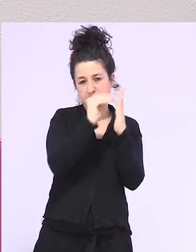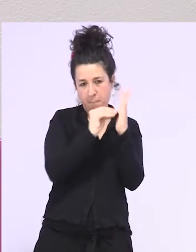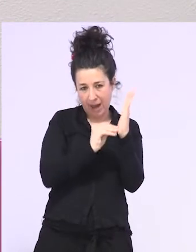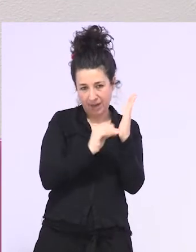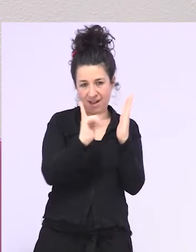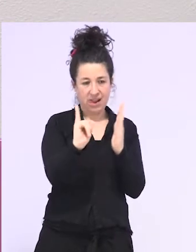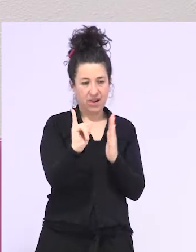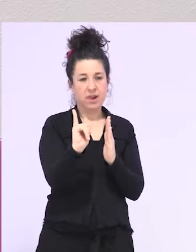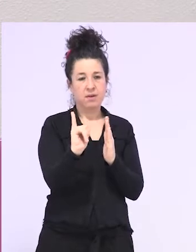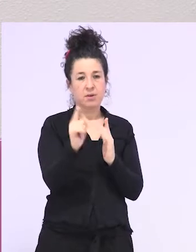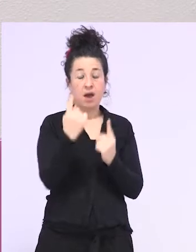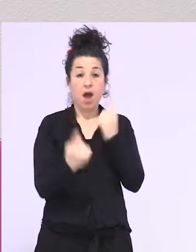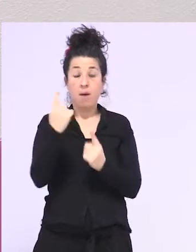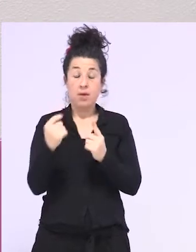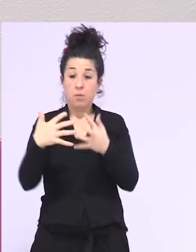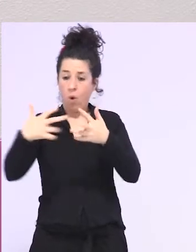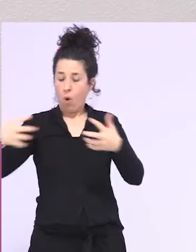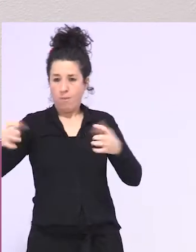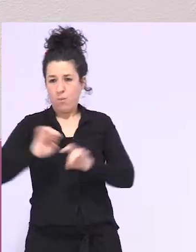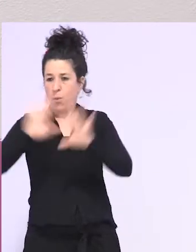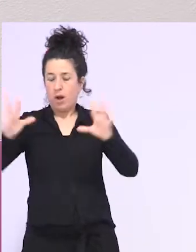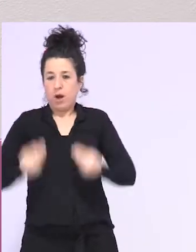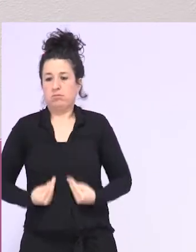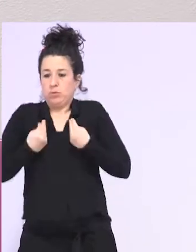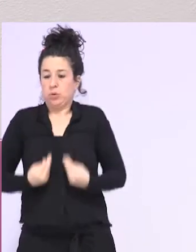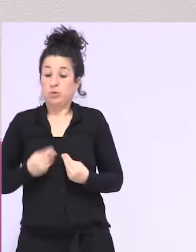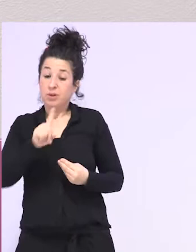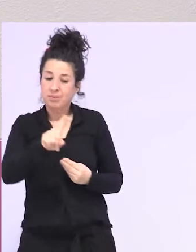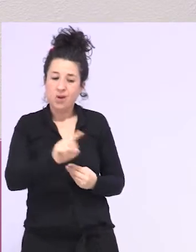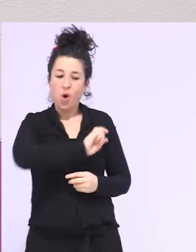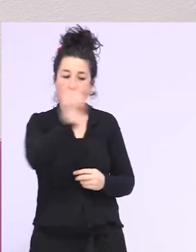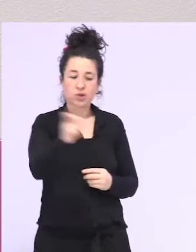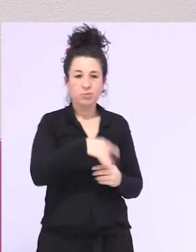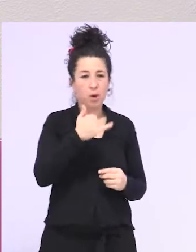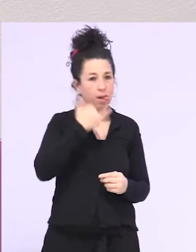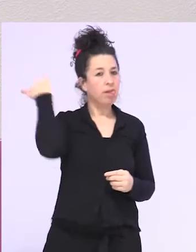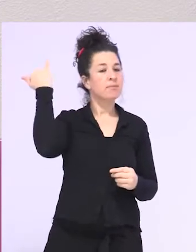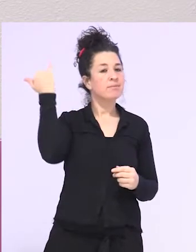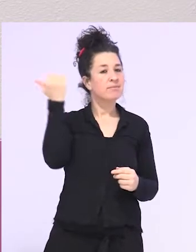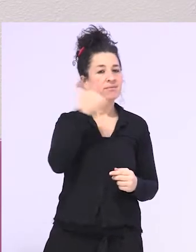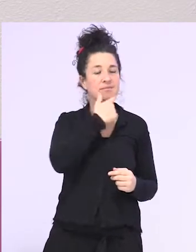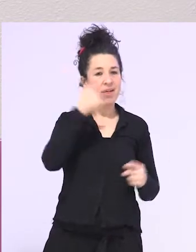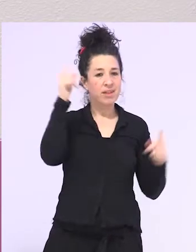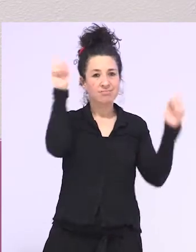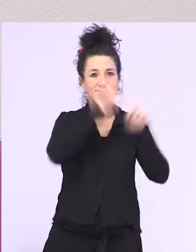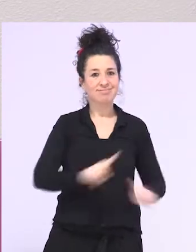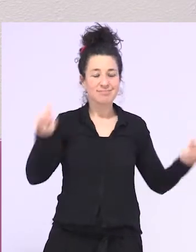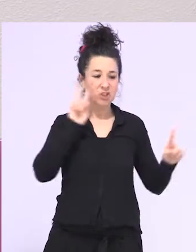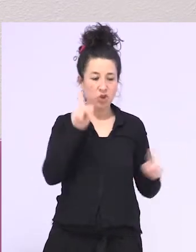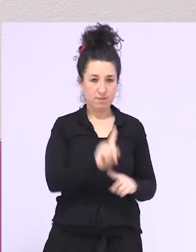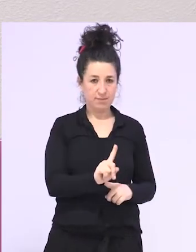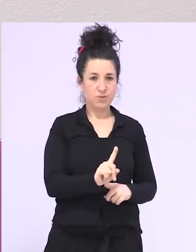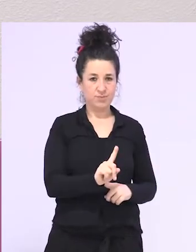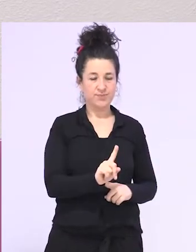horretan, ba, eskapatzen zaizkigula nolabait sutilagoak diren adierazpen batzuk, baina berdin matxistak direnak, ez? Eta